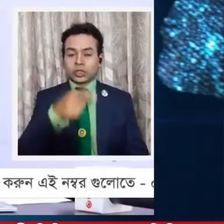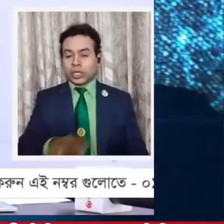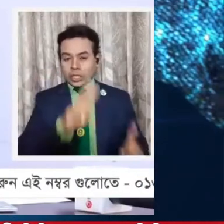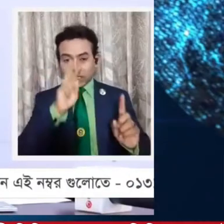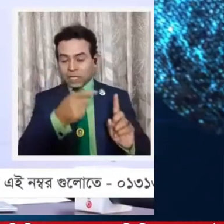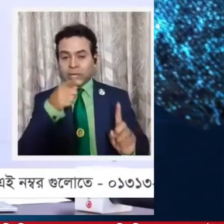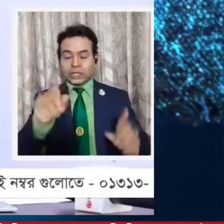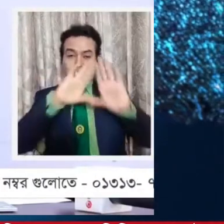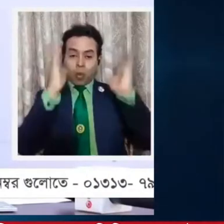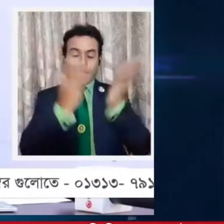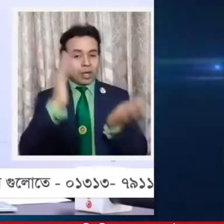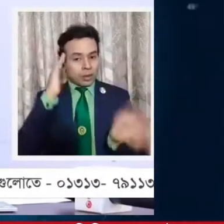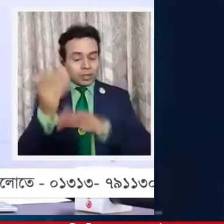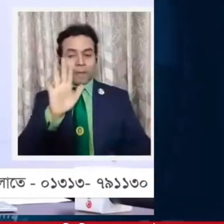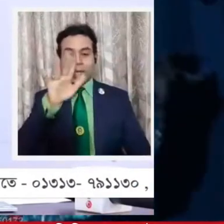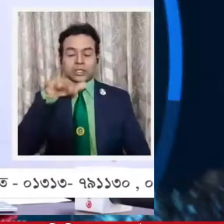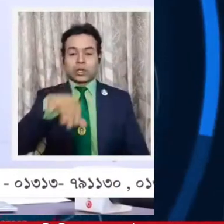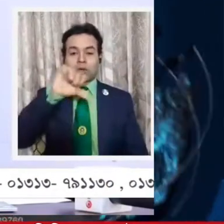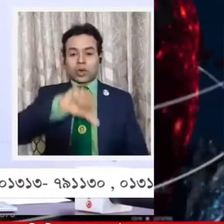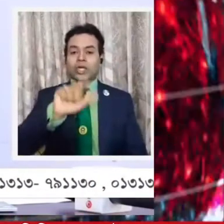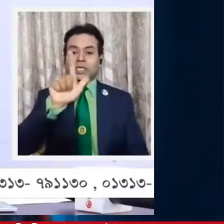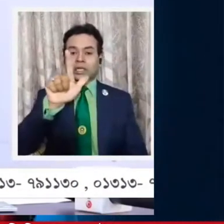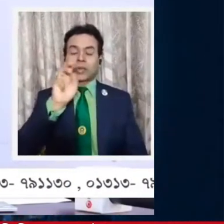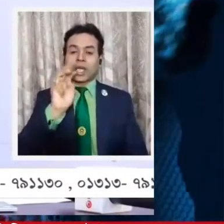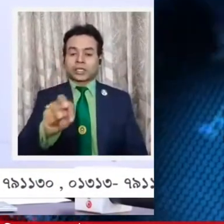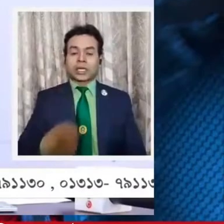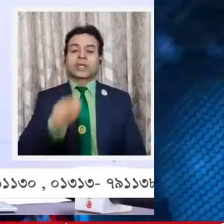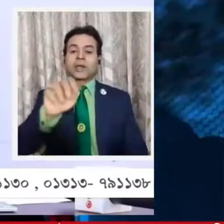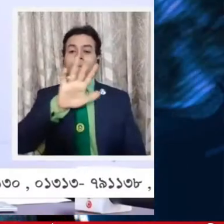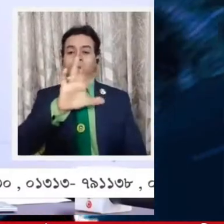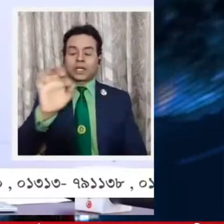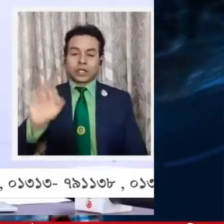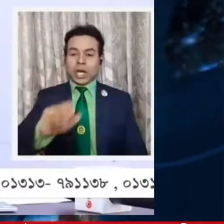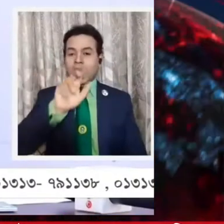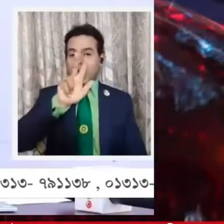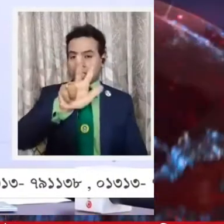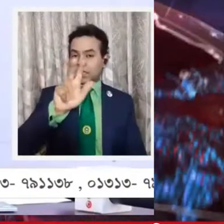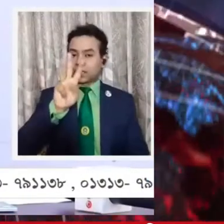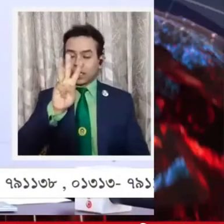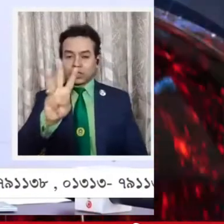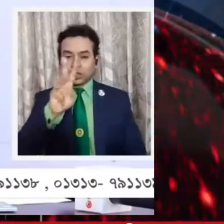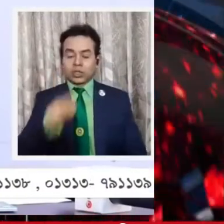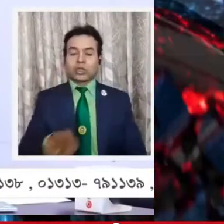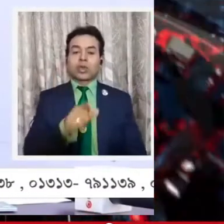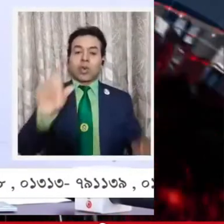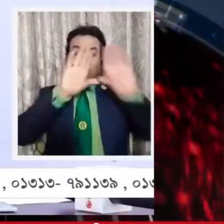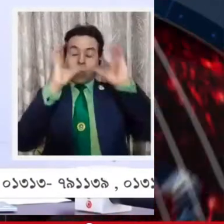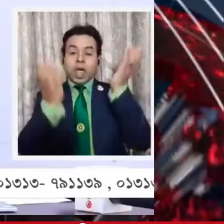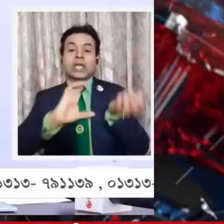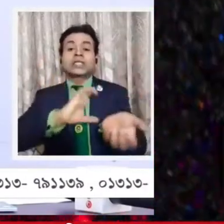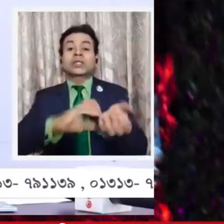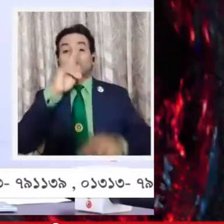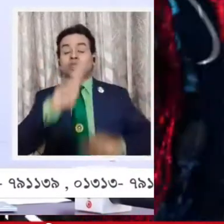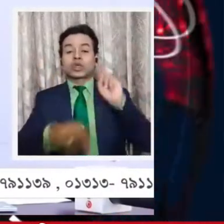1,40,43,176 জন। মৃত্যুবরণ করেছে বিশ্বে 24 ঘন্টায় 4,496 জন এবং এ পর্যন্ত সারা বিশ্বে মৃত্যুবরণ করেছে